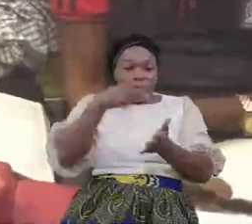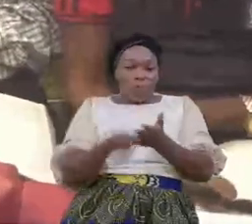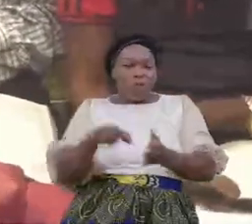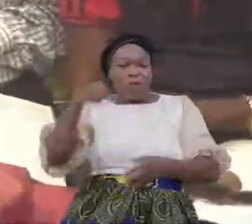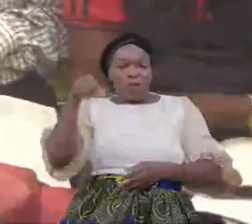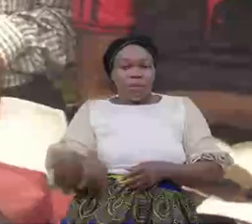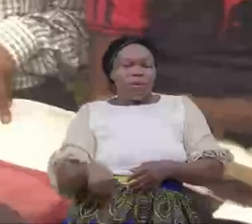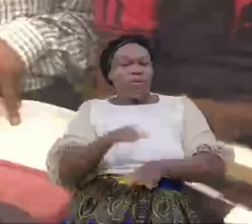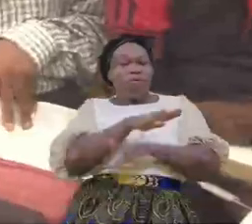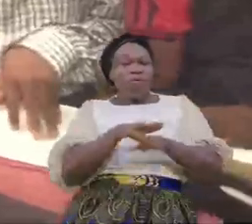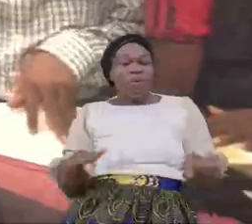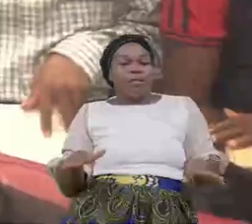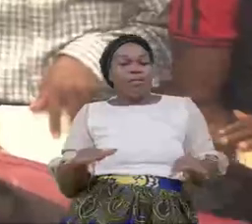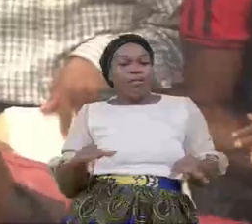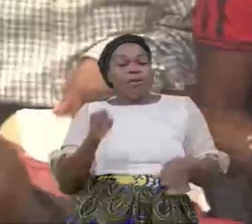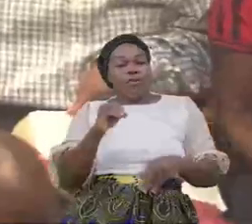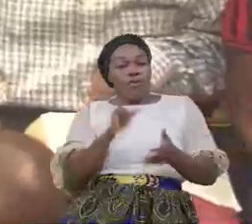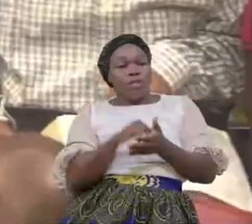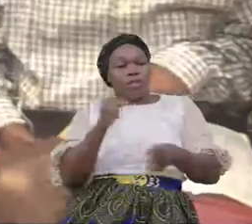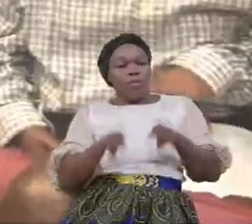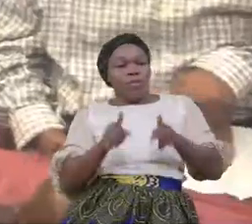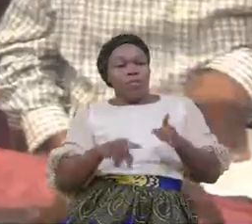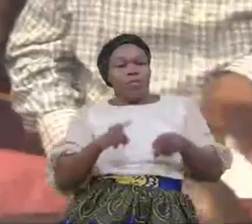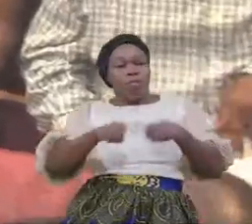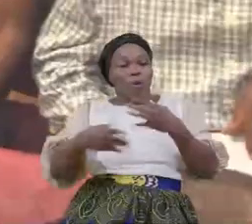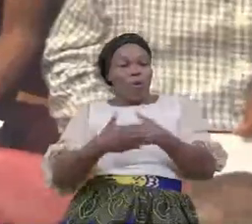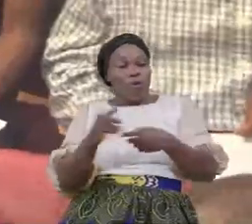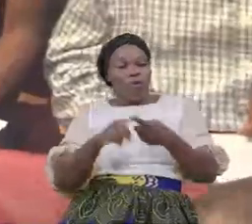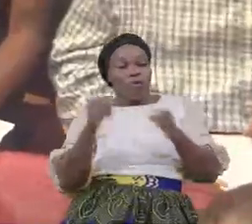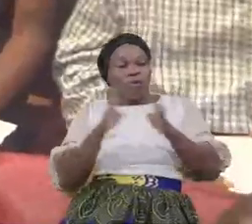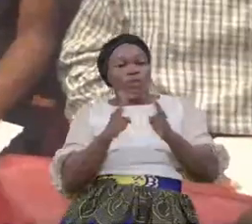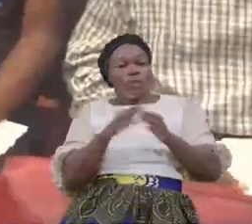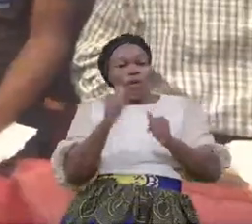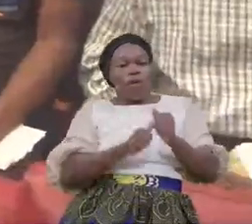Et la muraille s'écroula, le peuple monta dans la ville.